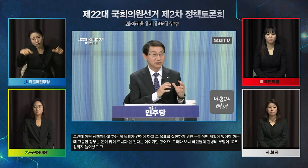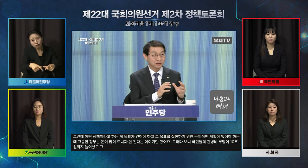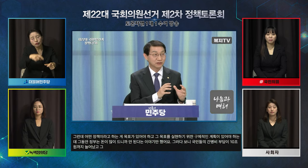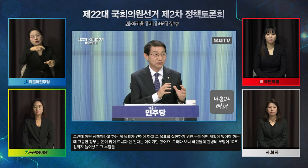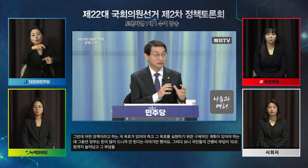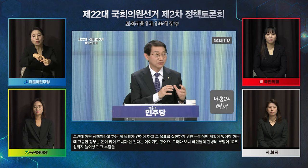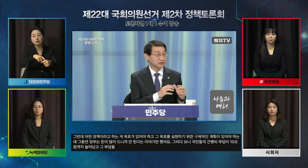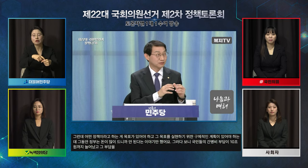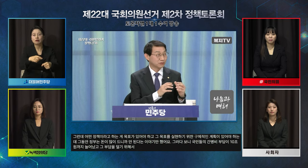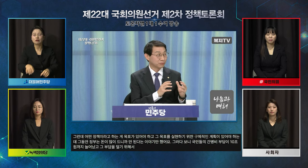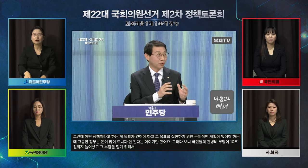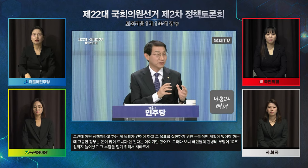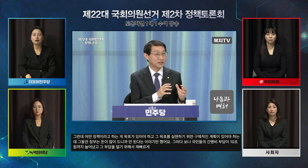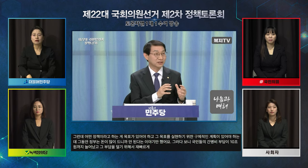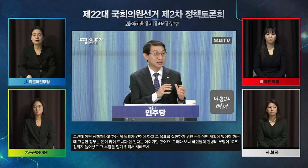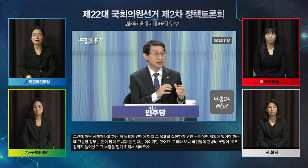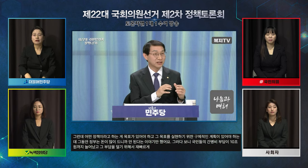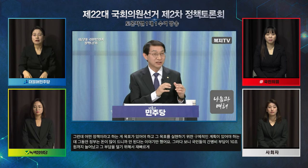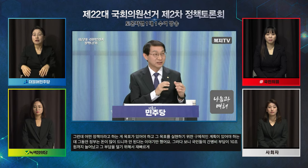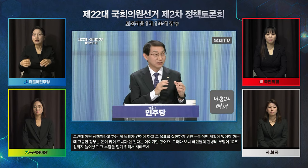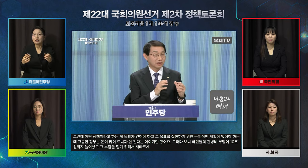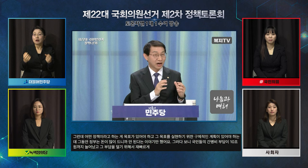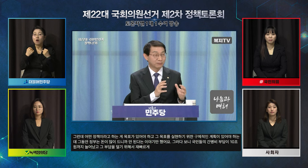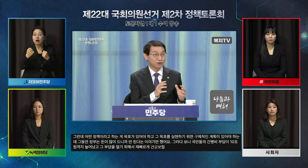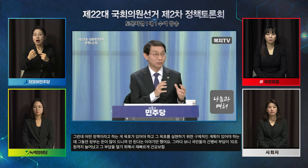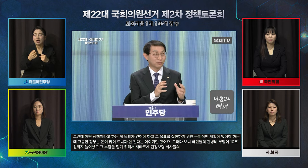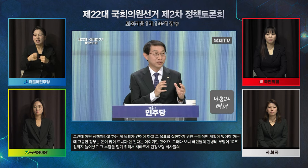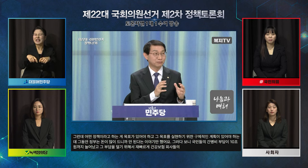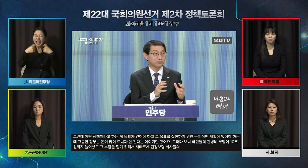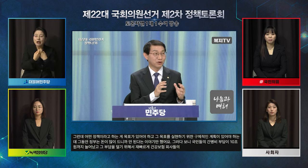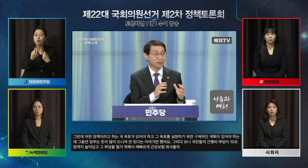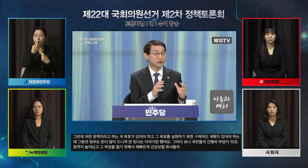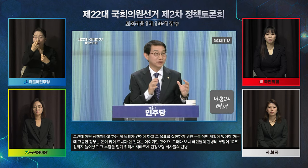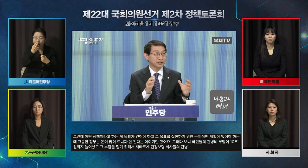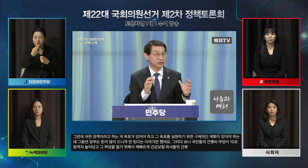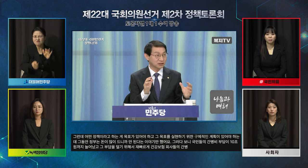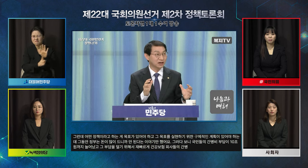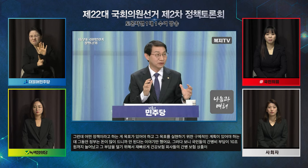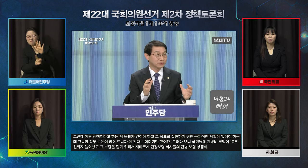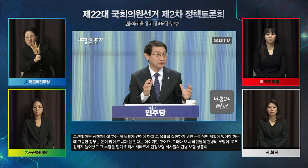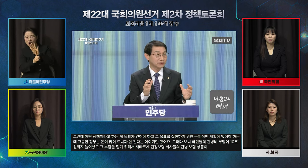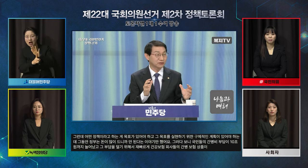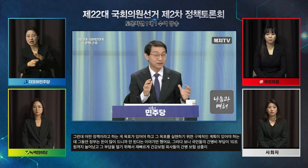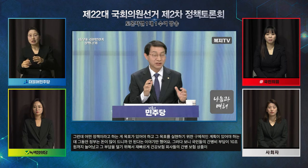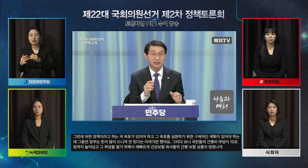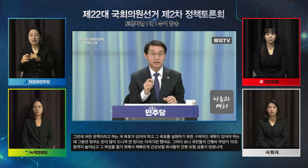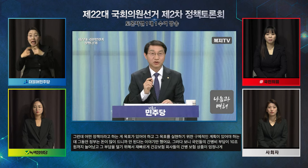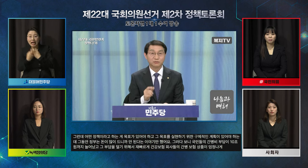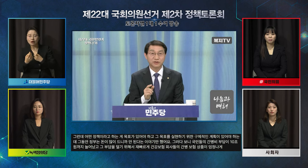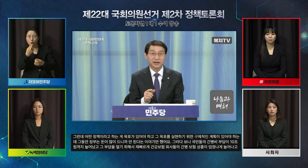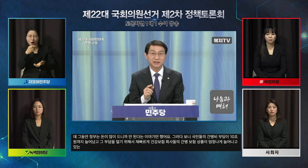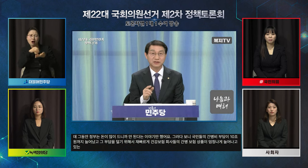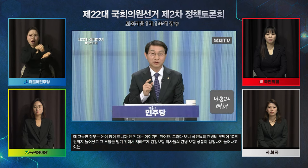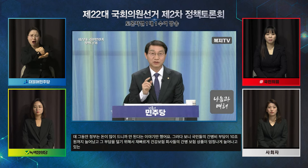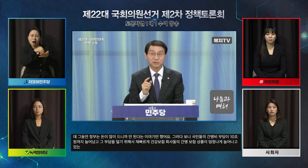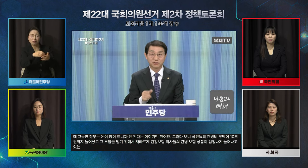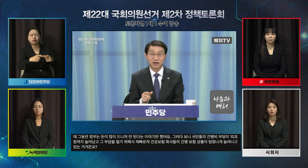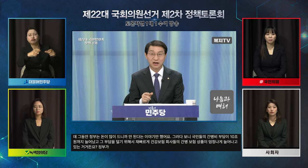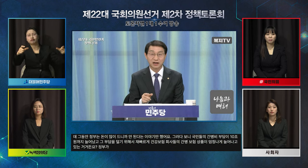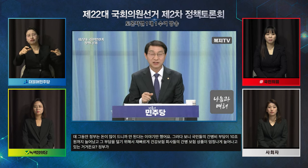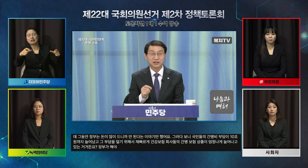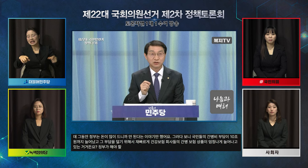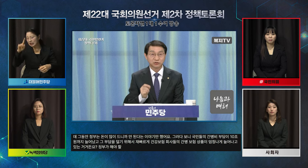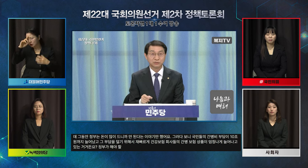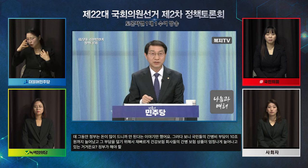보험회사들의 간병보험 상품이 엄청나게 늘어나고 있는 거거든요. 정부가 해야 될 역할은